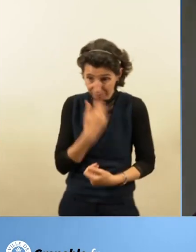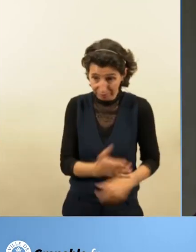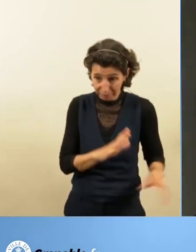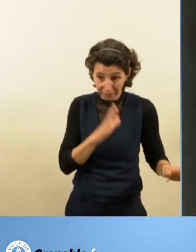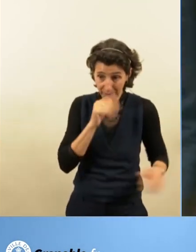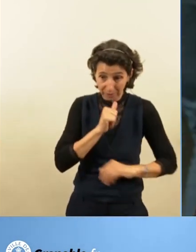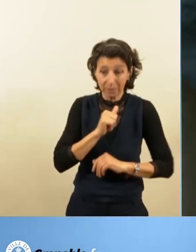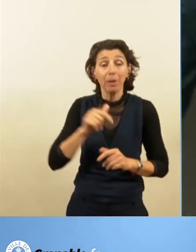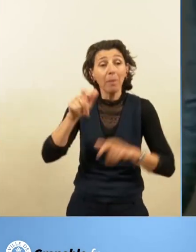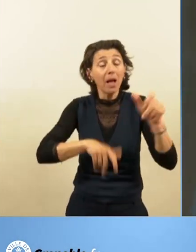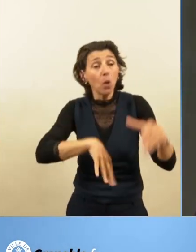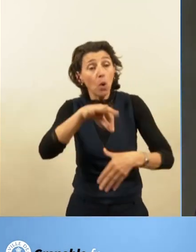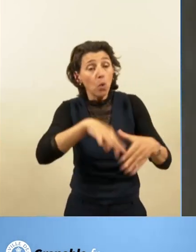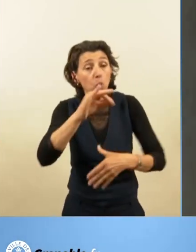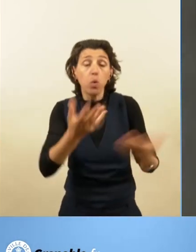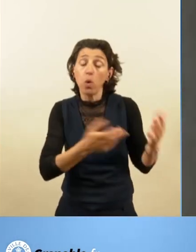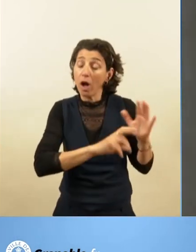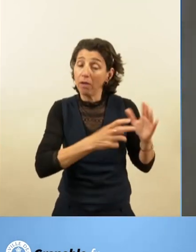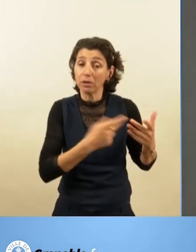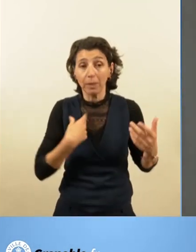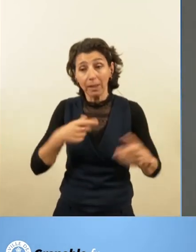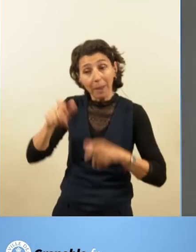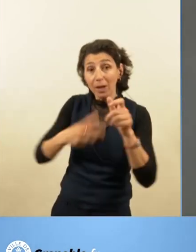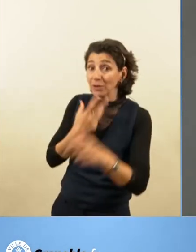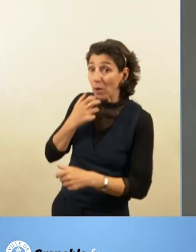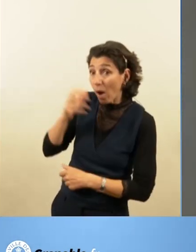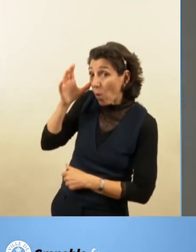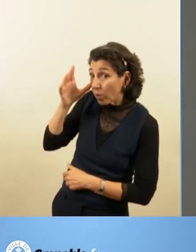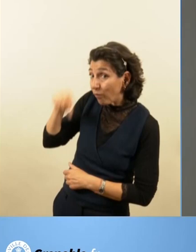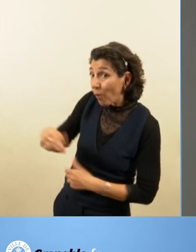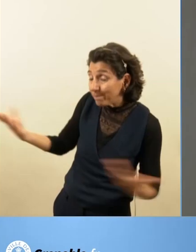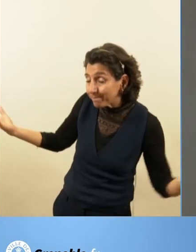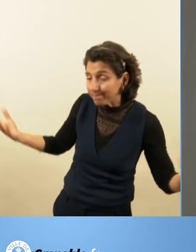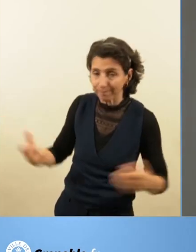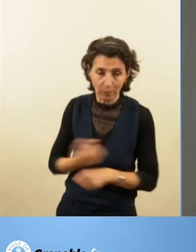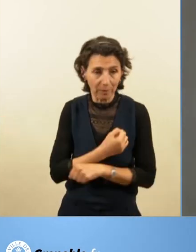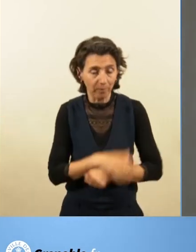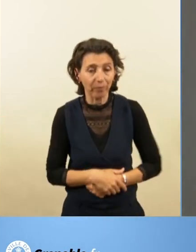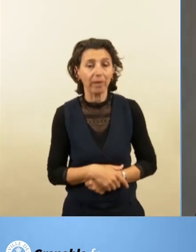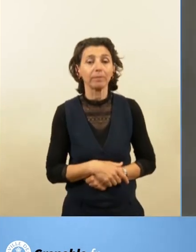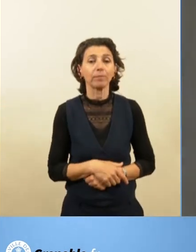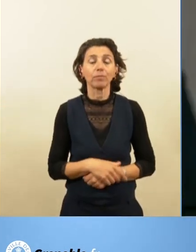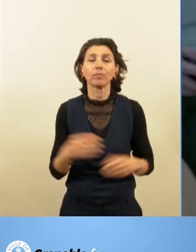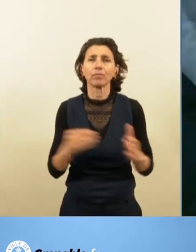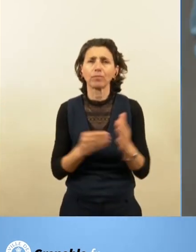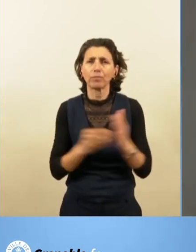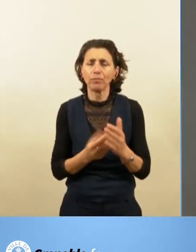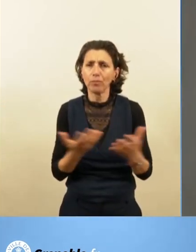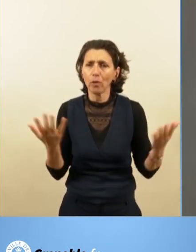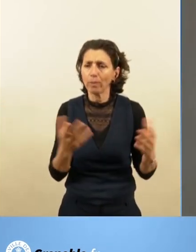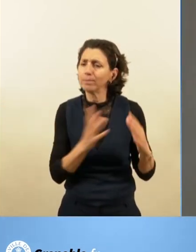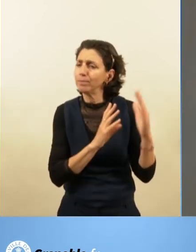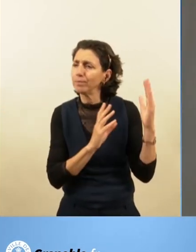les élus grenoblois de bonnes manières d'écouter les citoyennes et les citoyens j'en viens maintenant donc aux amendements